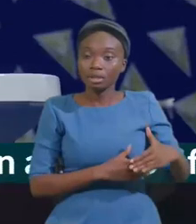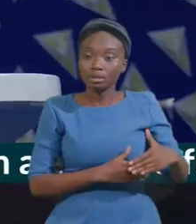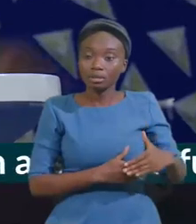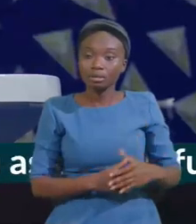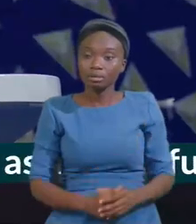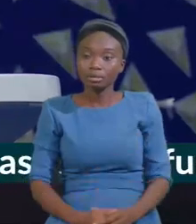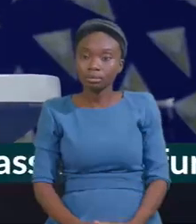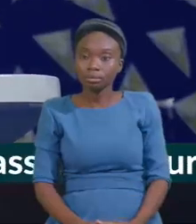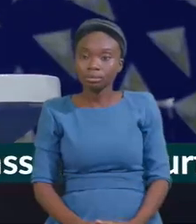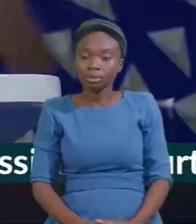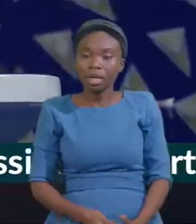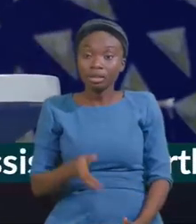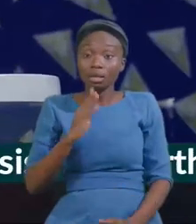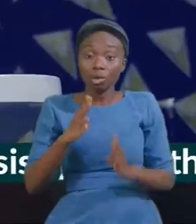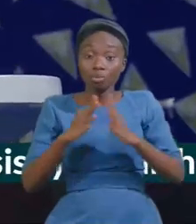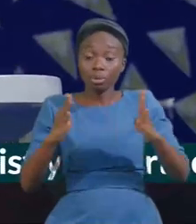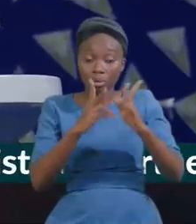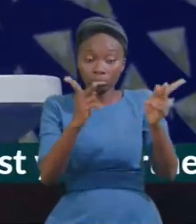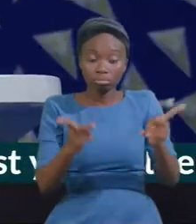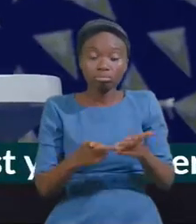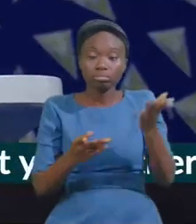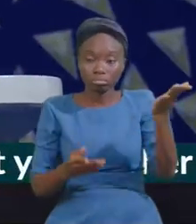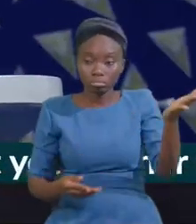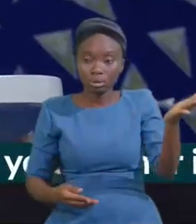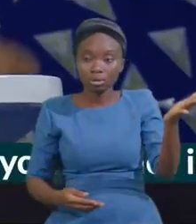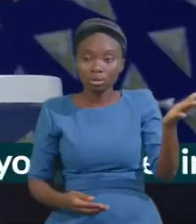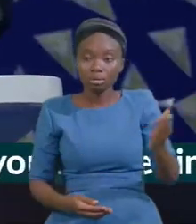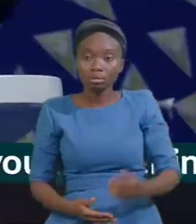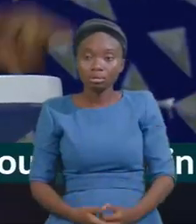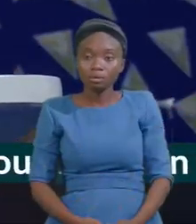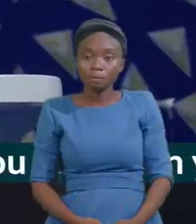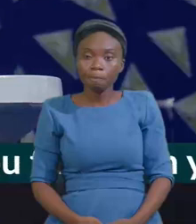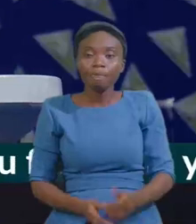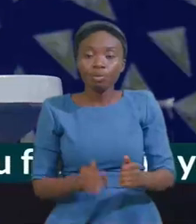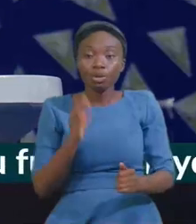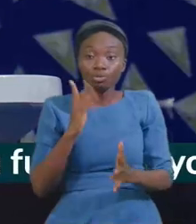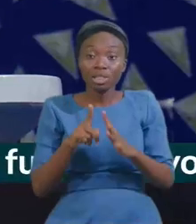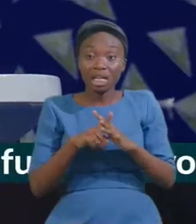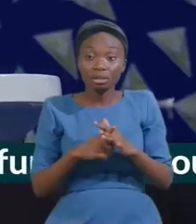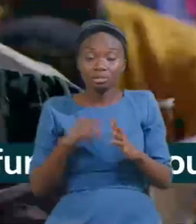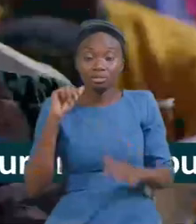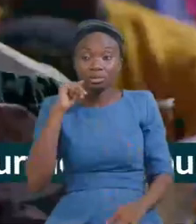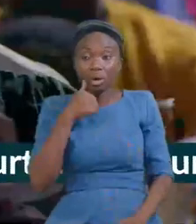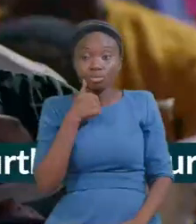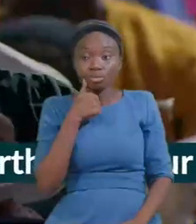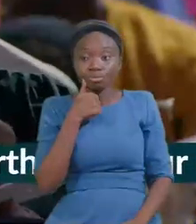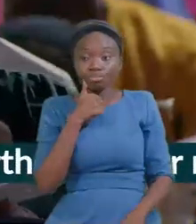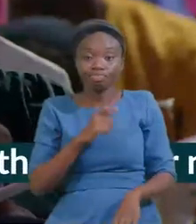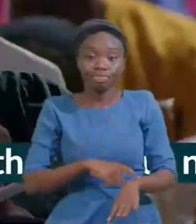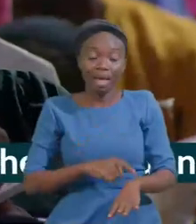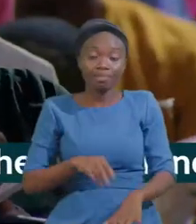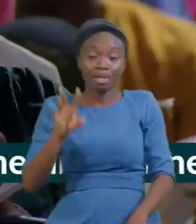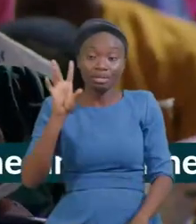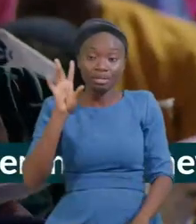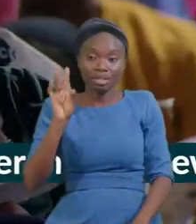ma gauche. There is a big hall there. Il y a une grande salle par là. Which will start tomorrow 7 a.m. Et